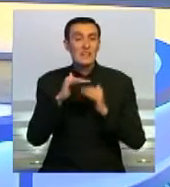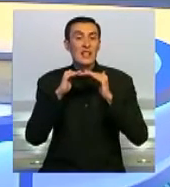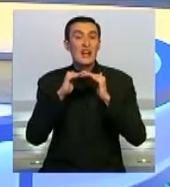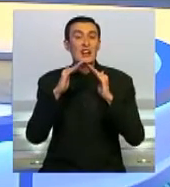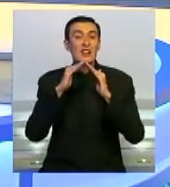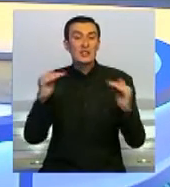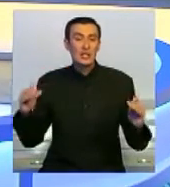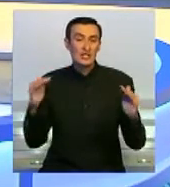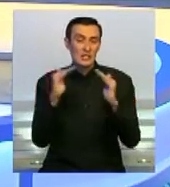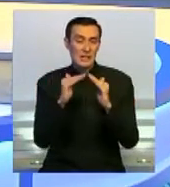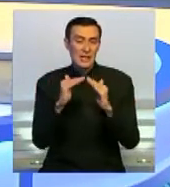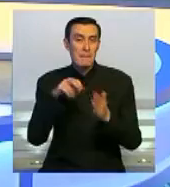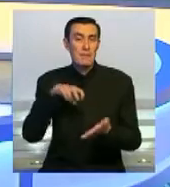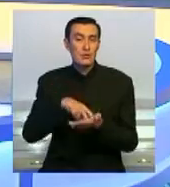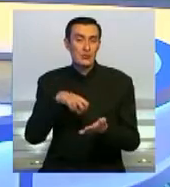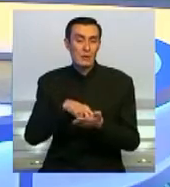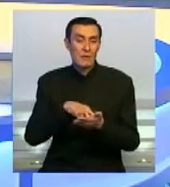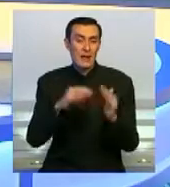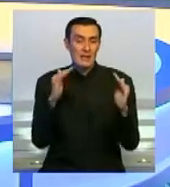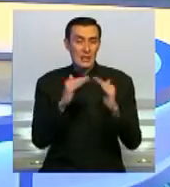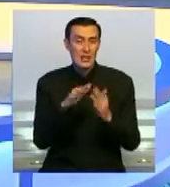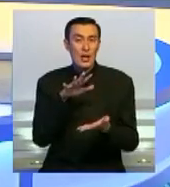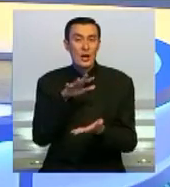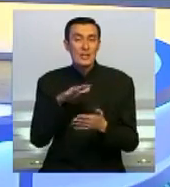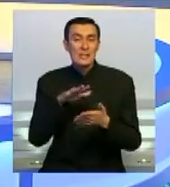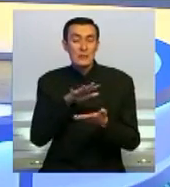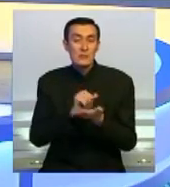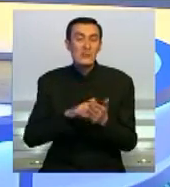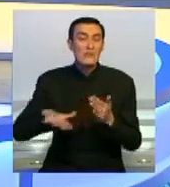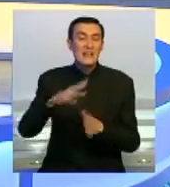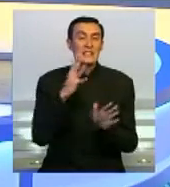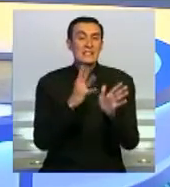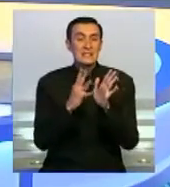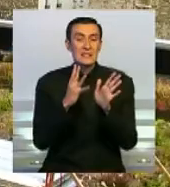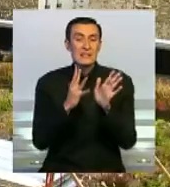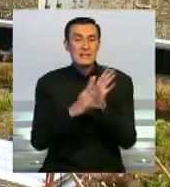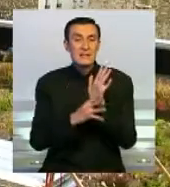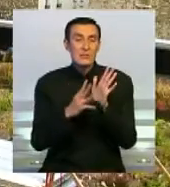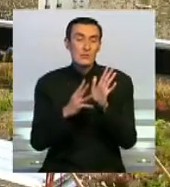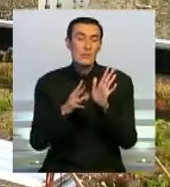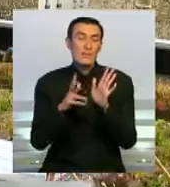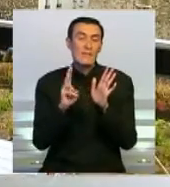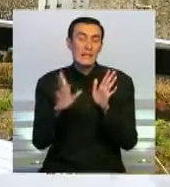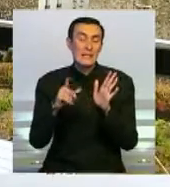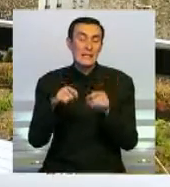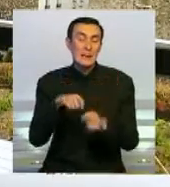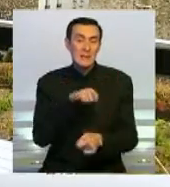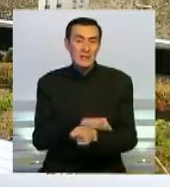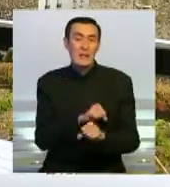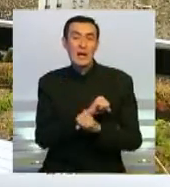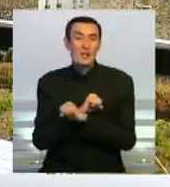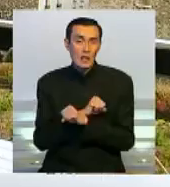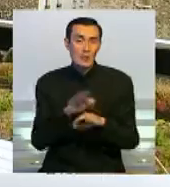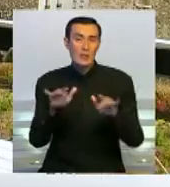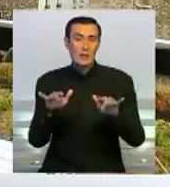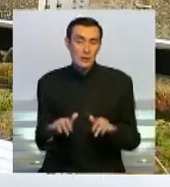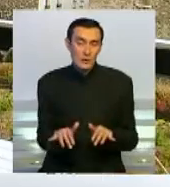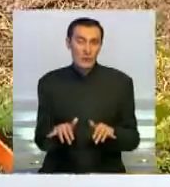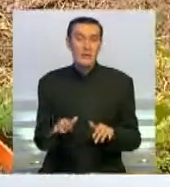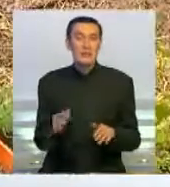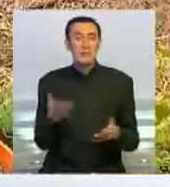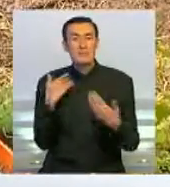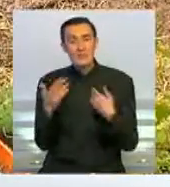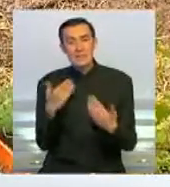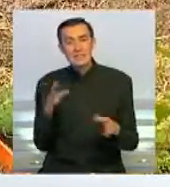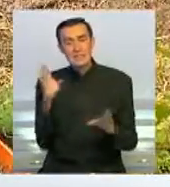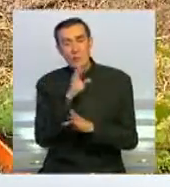крыше здания почтового отделения. Она занимает площадь 900 квадратных метров. Там можно отдохнуть от компьютеров, слиться с природой